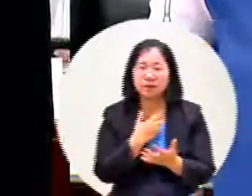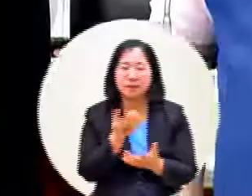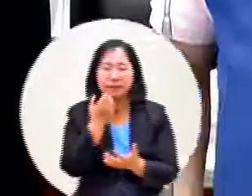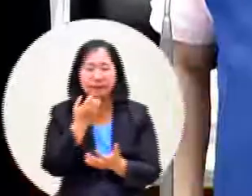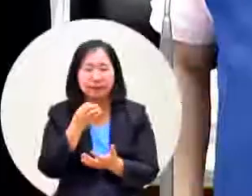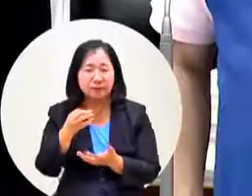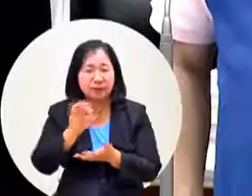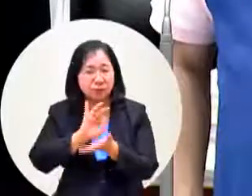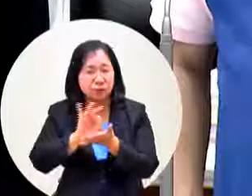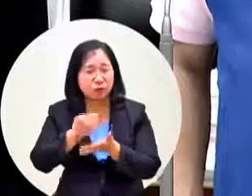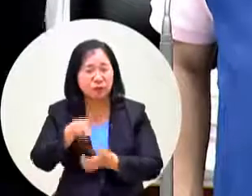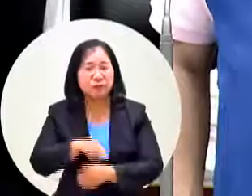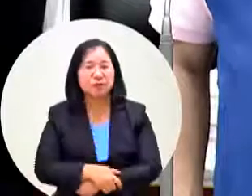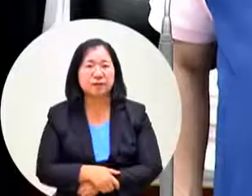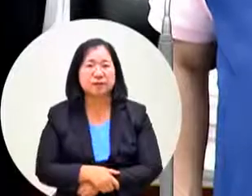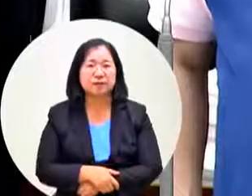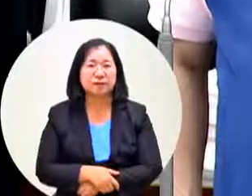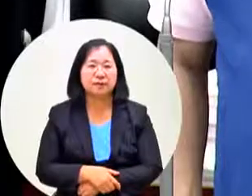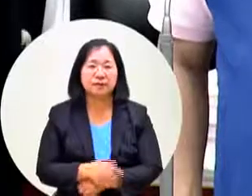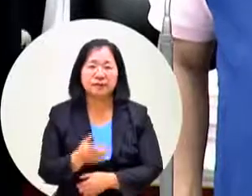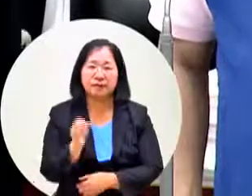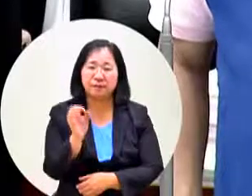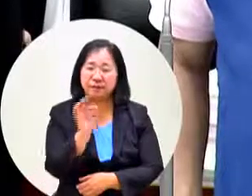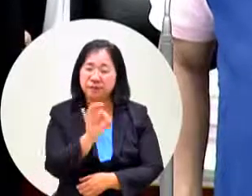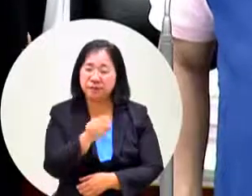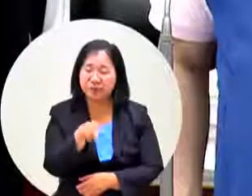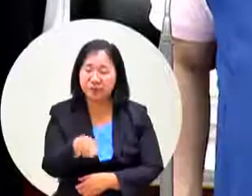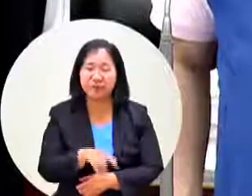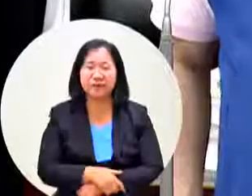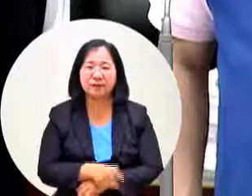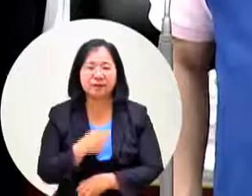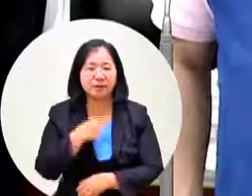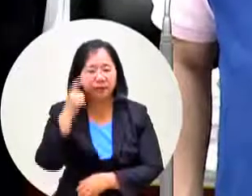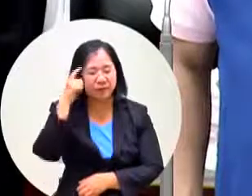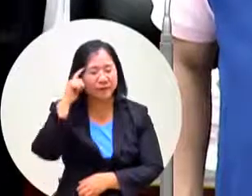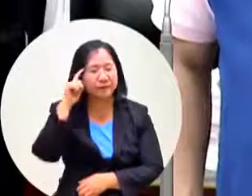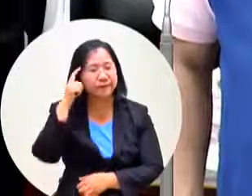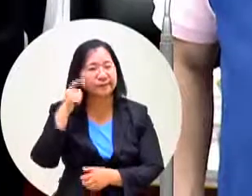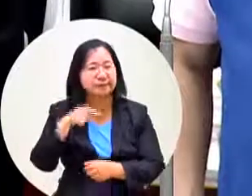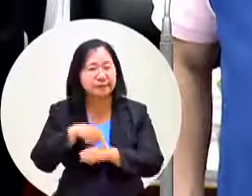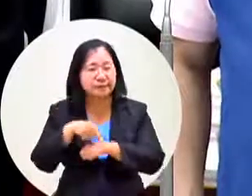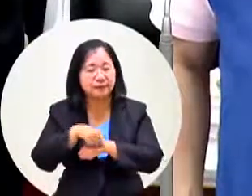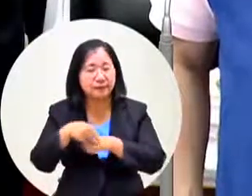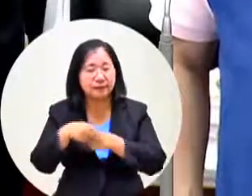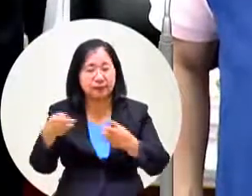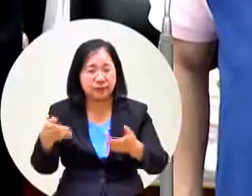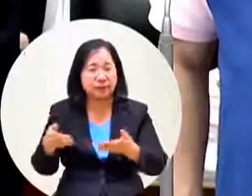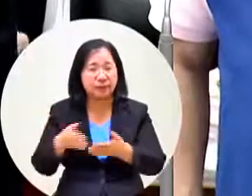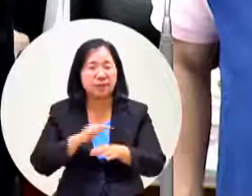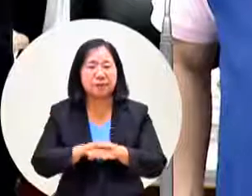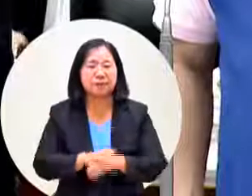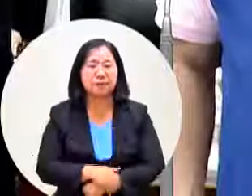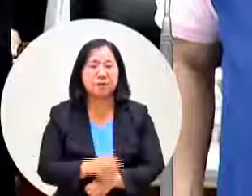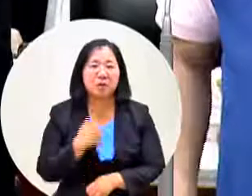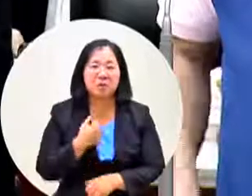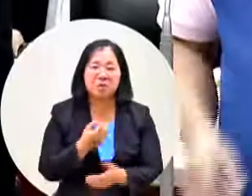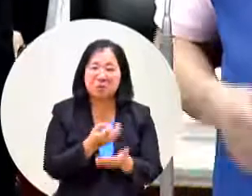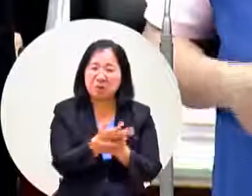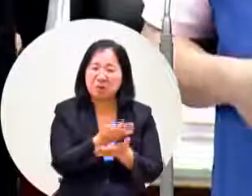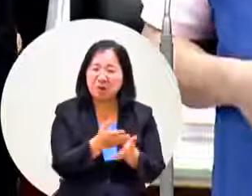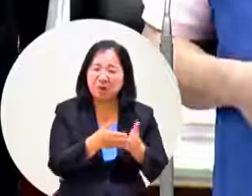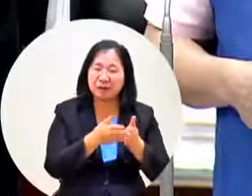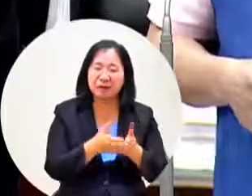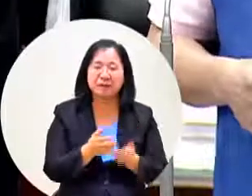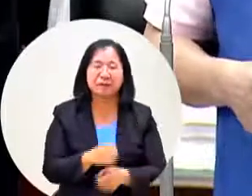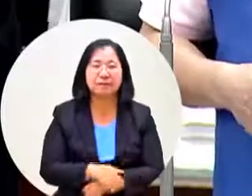谢谢议长，谢谢黄议员哦，这一个。我看了、啊、这个我会找我们的养工处来了解一